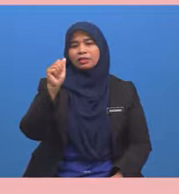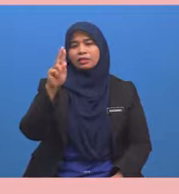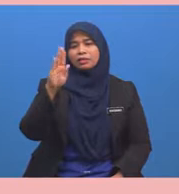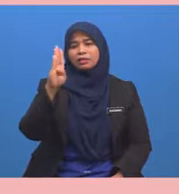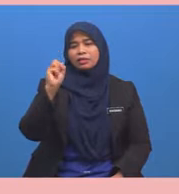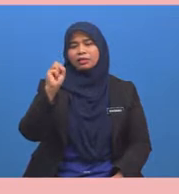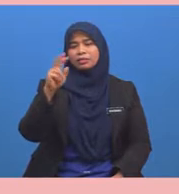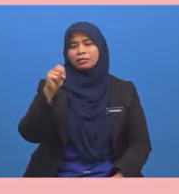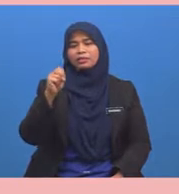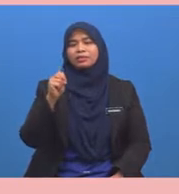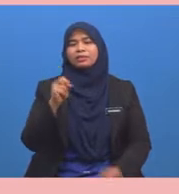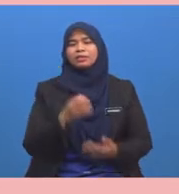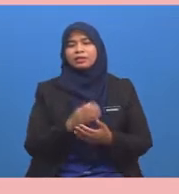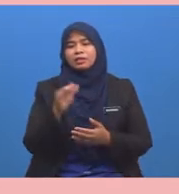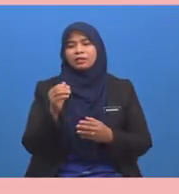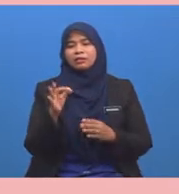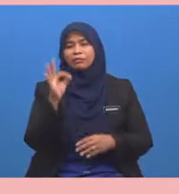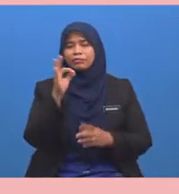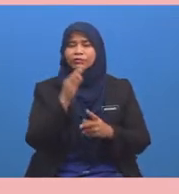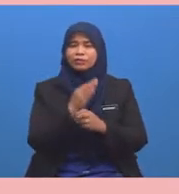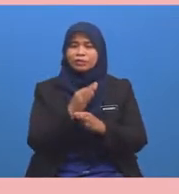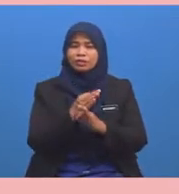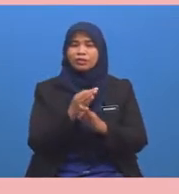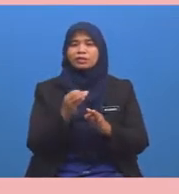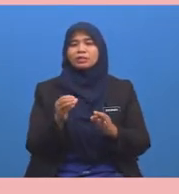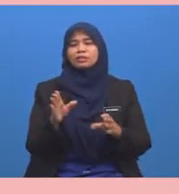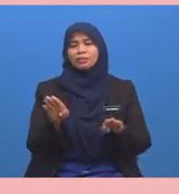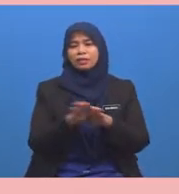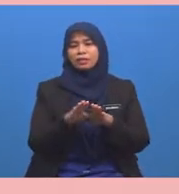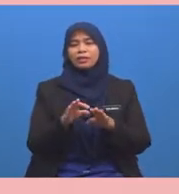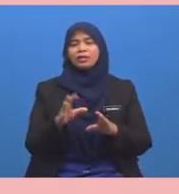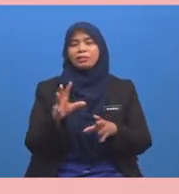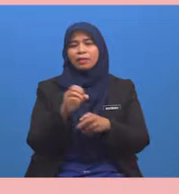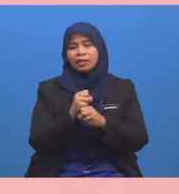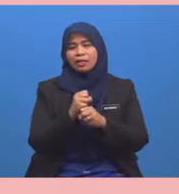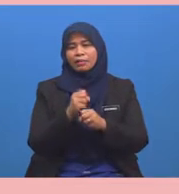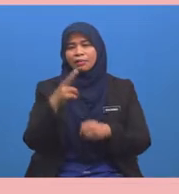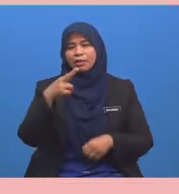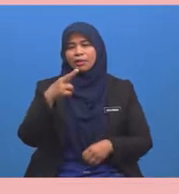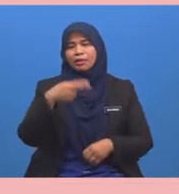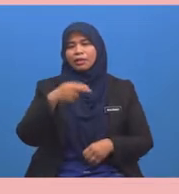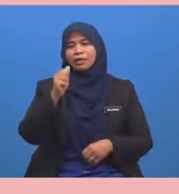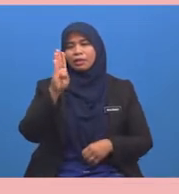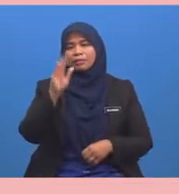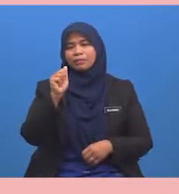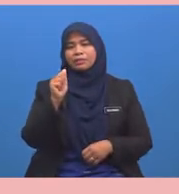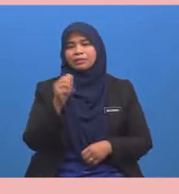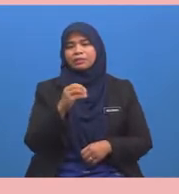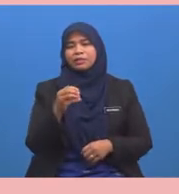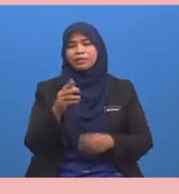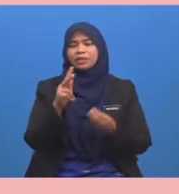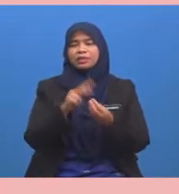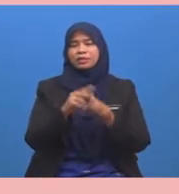dioksida yang berfungsi sebagai pemerangkap haba dan menyebabkan berlakunya kesan rumah